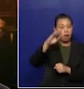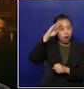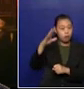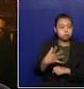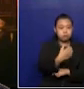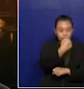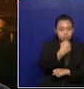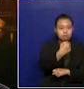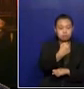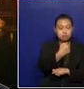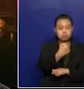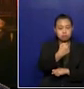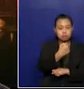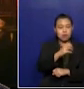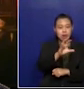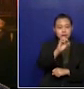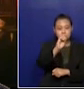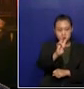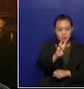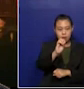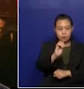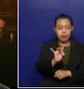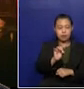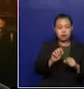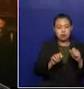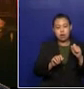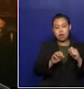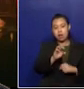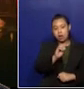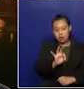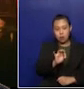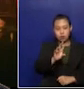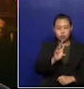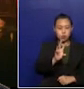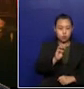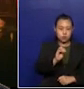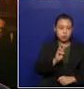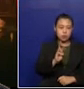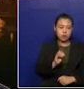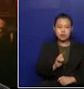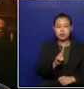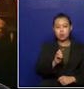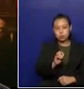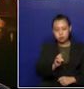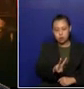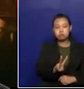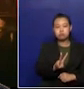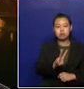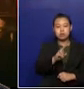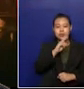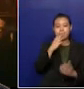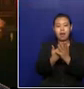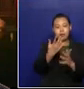255757 58 59จนถึง62ปีที่แล้วฮะค่าแรงงานรายวันฮะ300